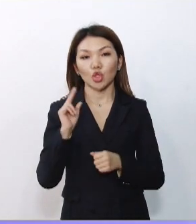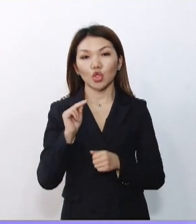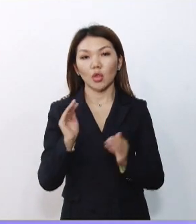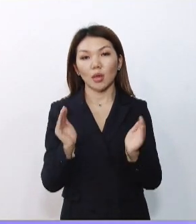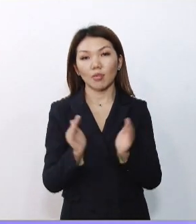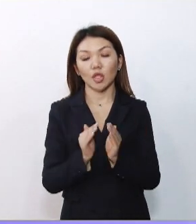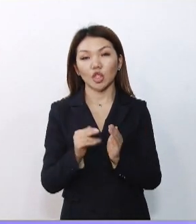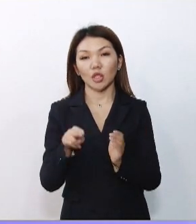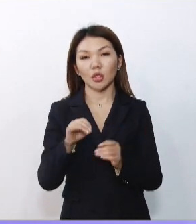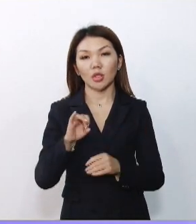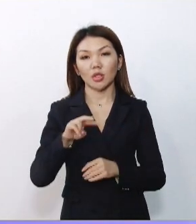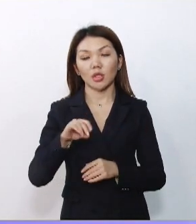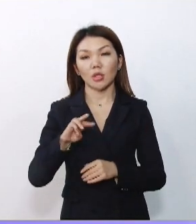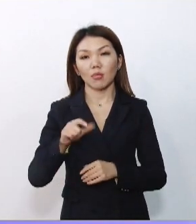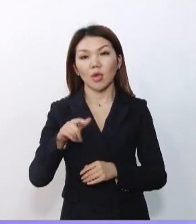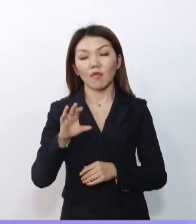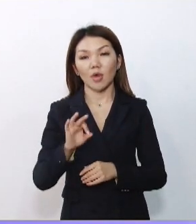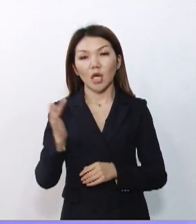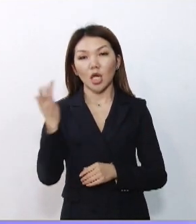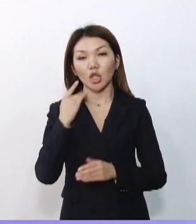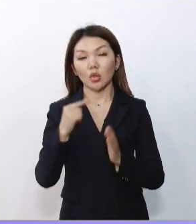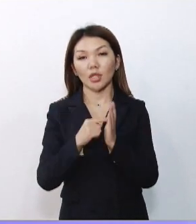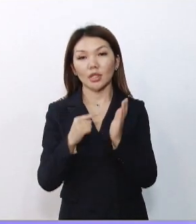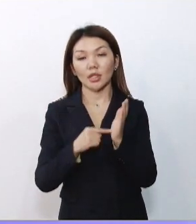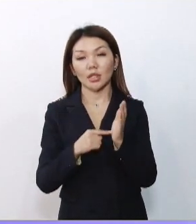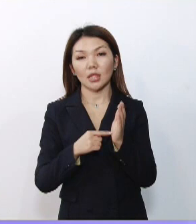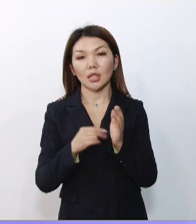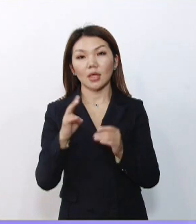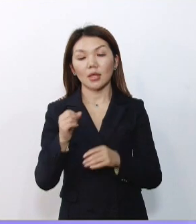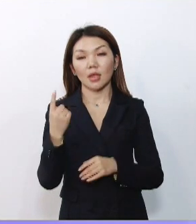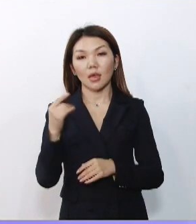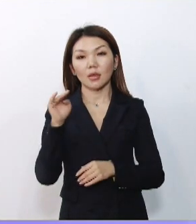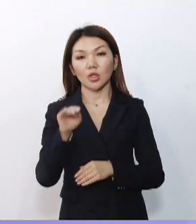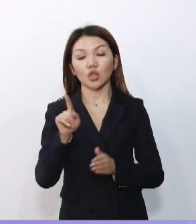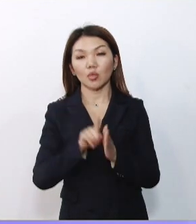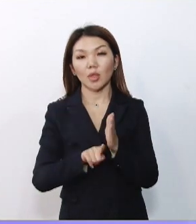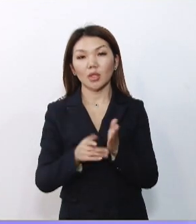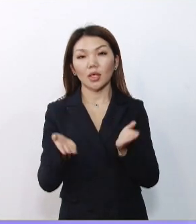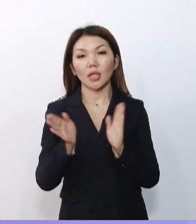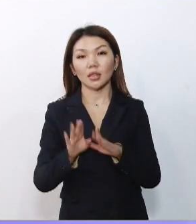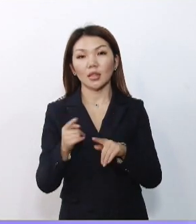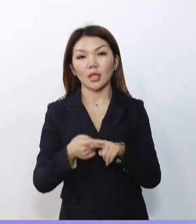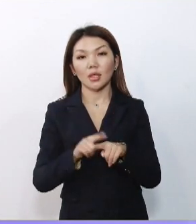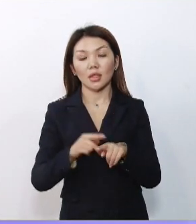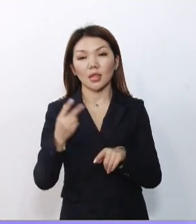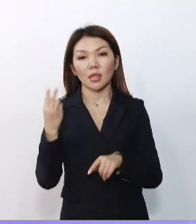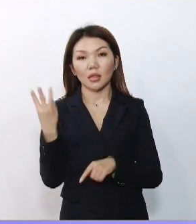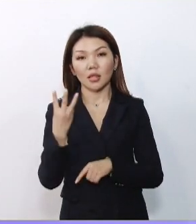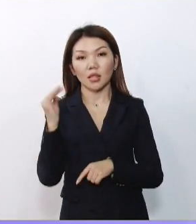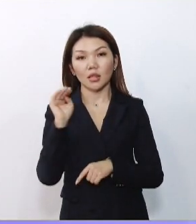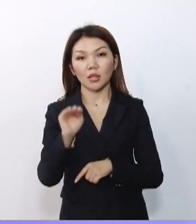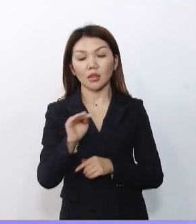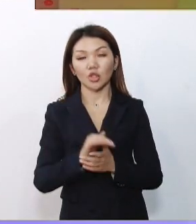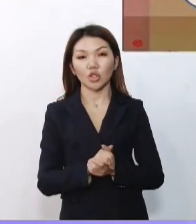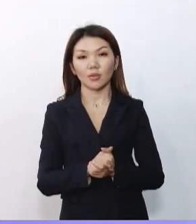меньше делимого, которое разделится на 1000 без остатка, это 3000.